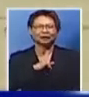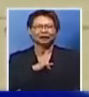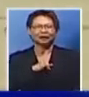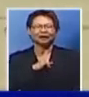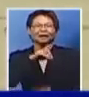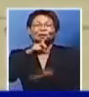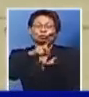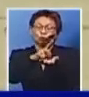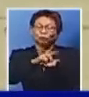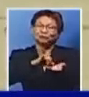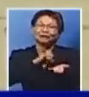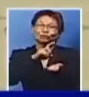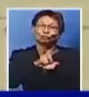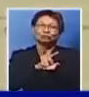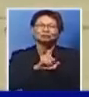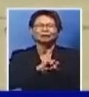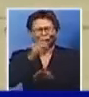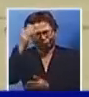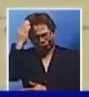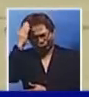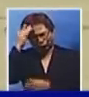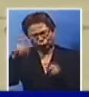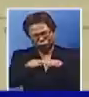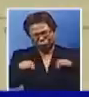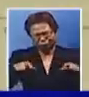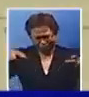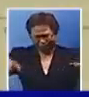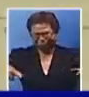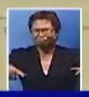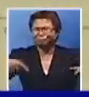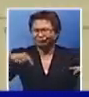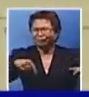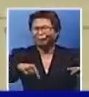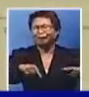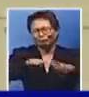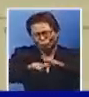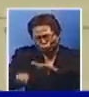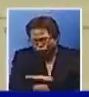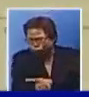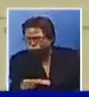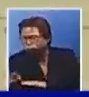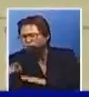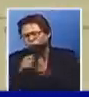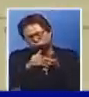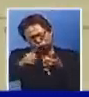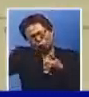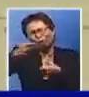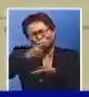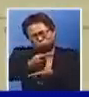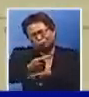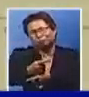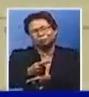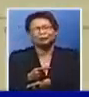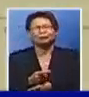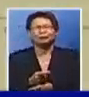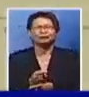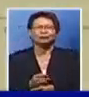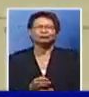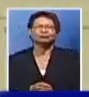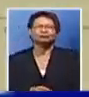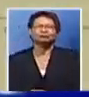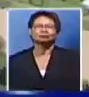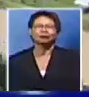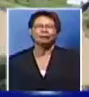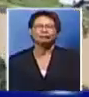pegawai perubatan, saya sedar bahawa kawasan ini memang terletak di pendalaman, di memang jauh daripada akses kesihatan yang